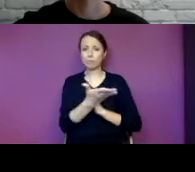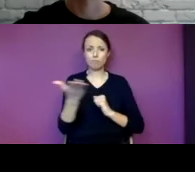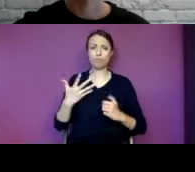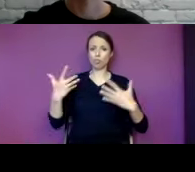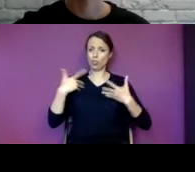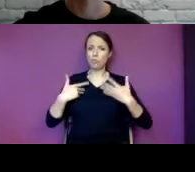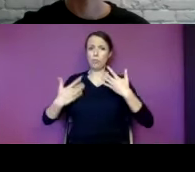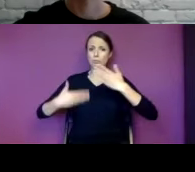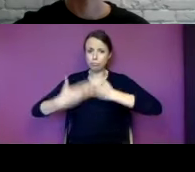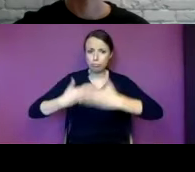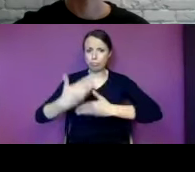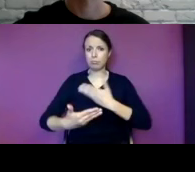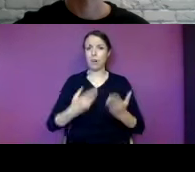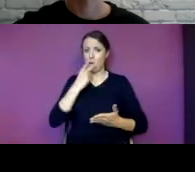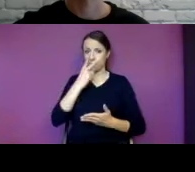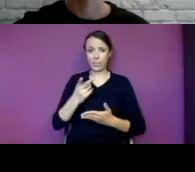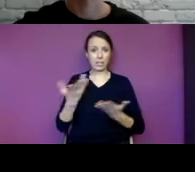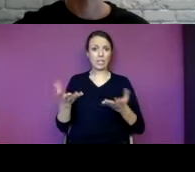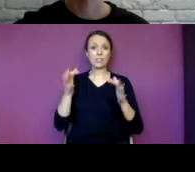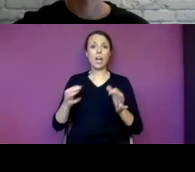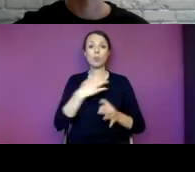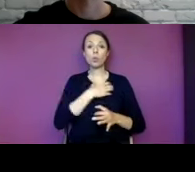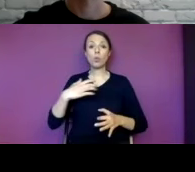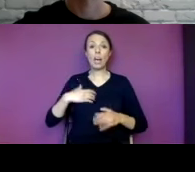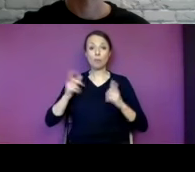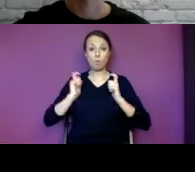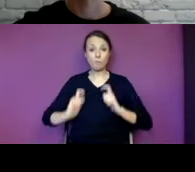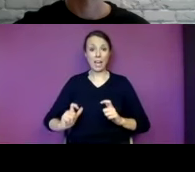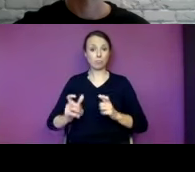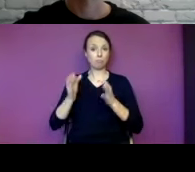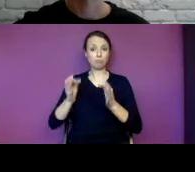jak wyglądają gospodarstwa wiejskie, tu mam na myśli na